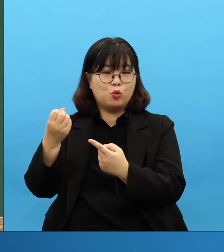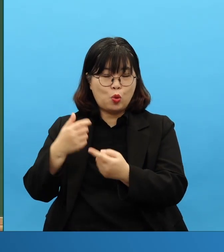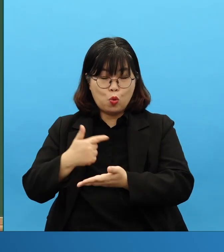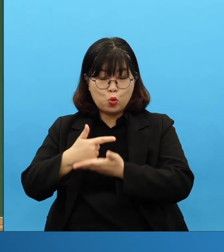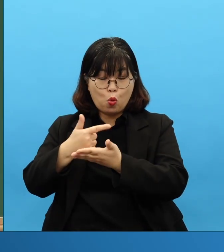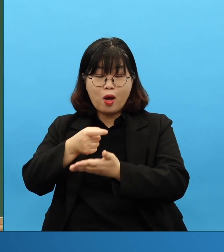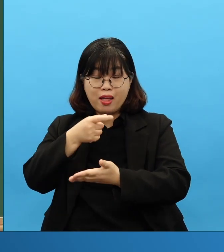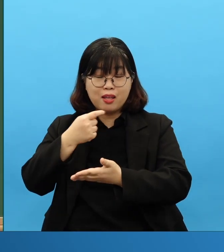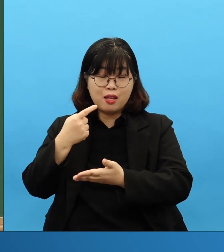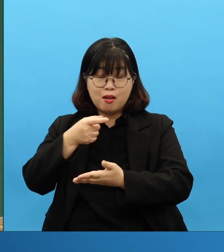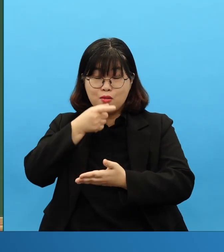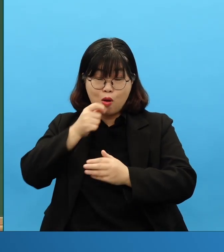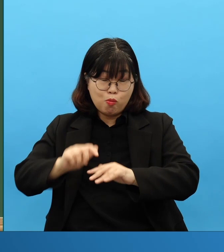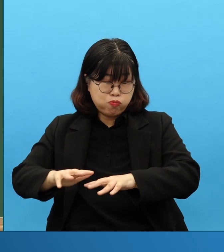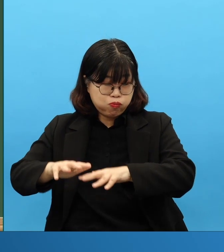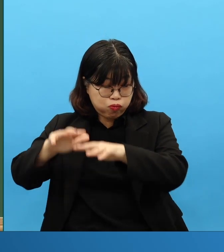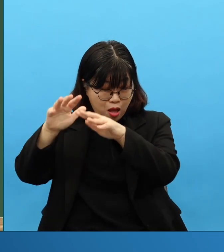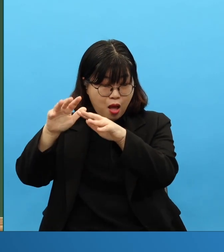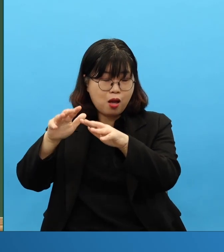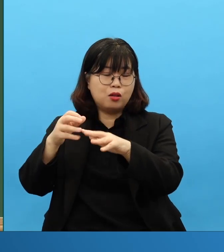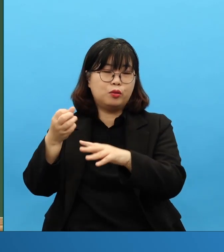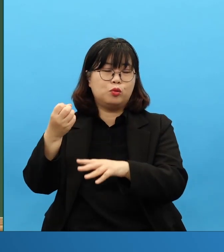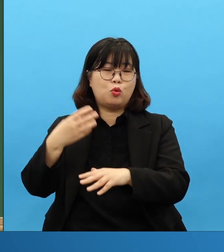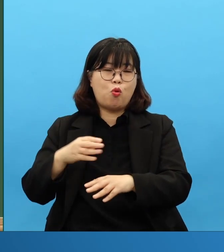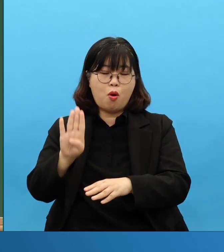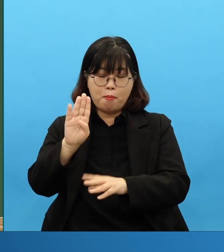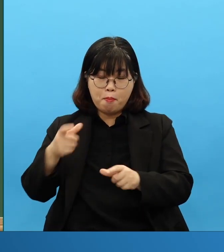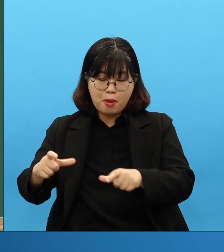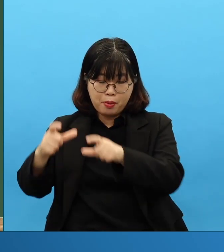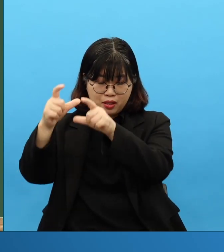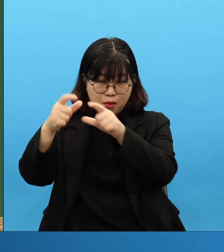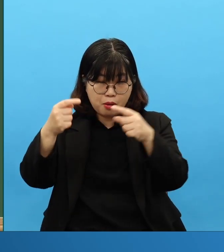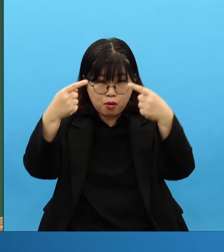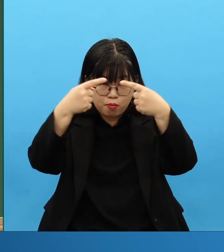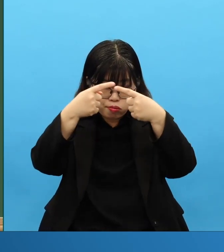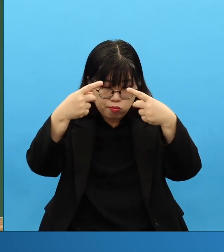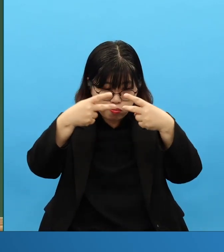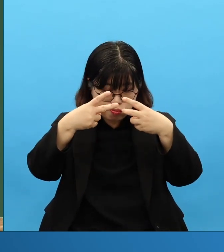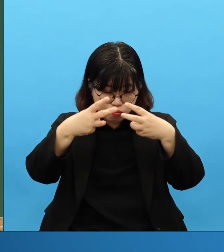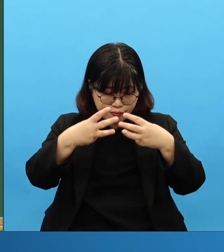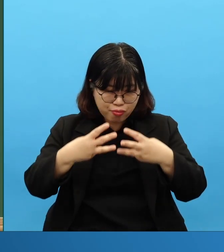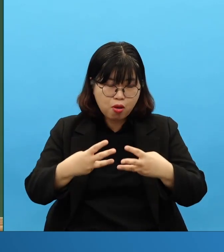옳은 렘넌트들이 각 교회에서 이제 준비돼야 됩니다.